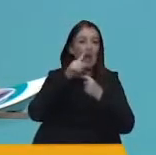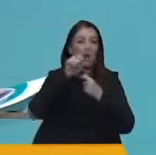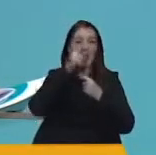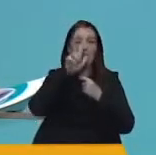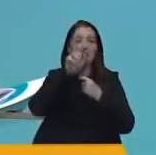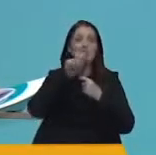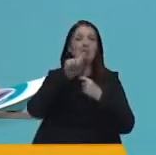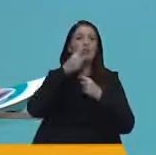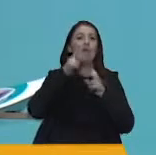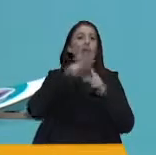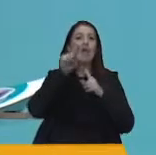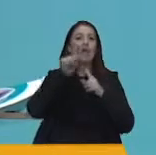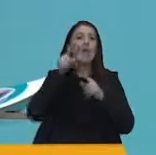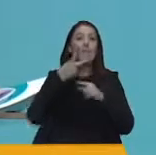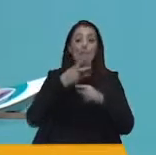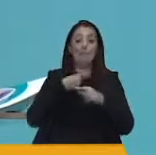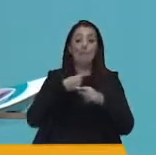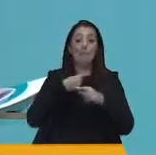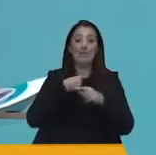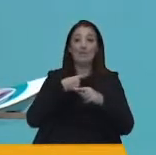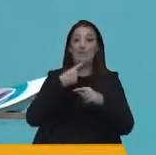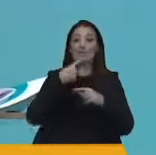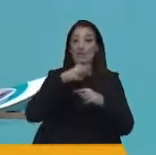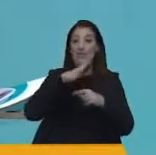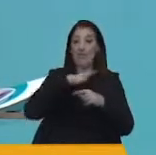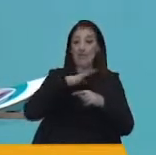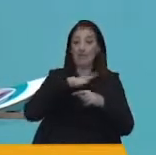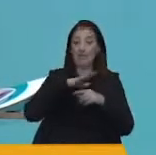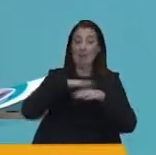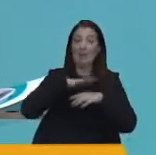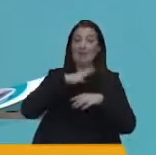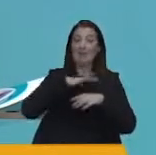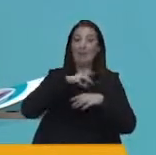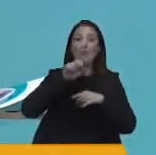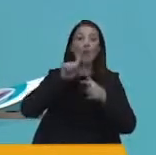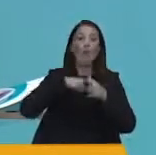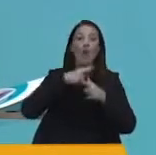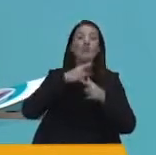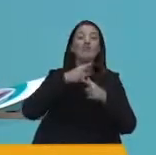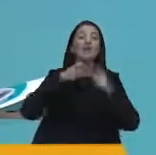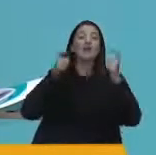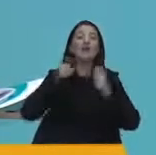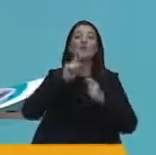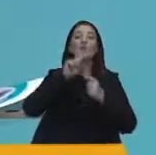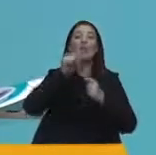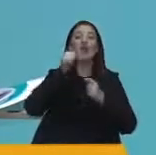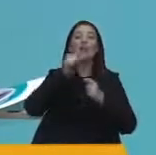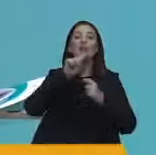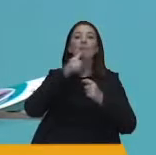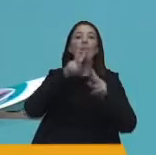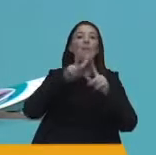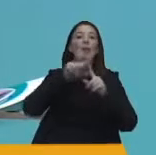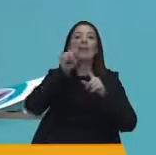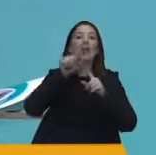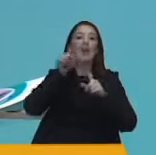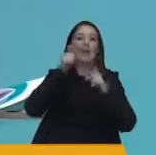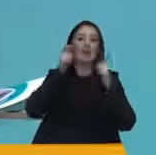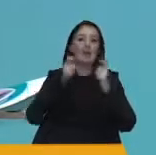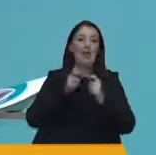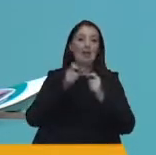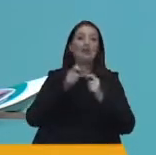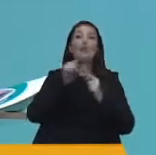alandır. Bizim önerdiğimiz proje alanı 116 bin metrekarelik alandır. Bu 116 bin metrekarelik